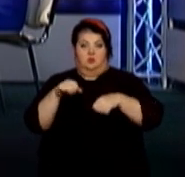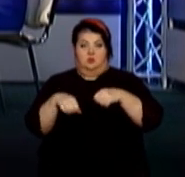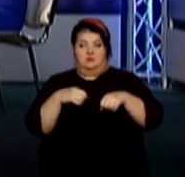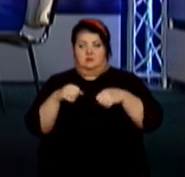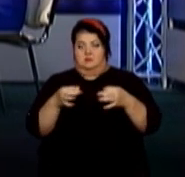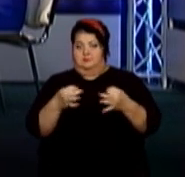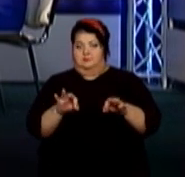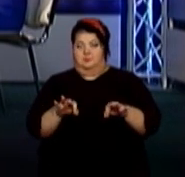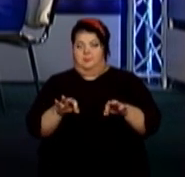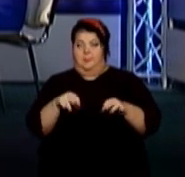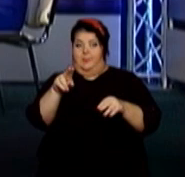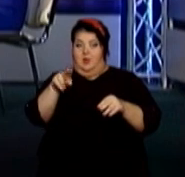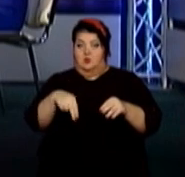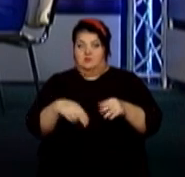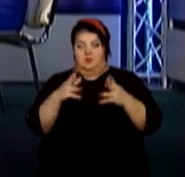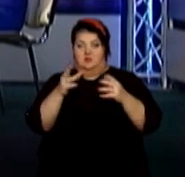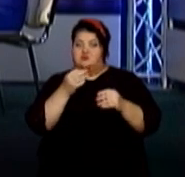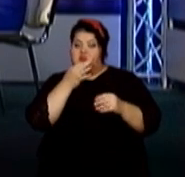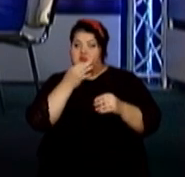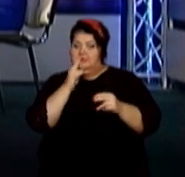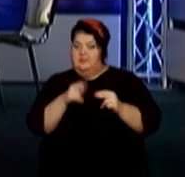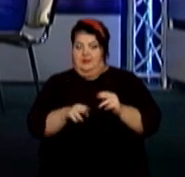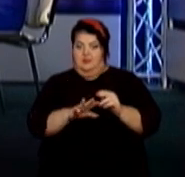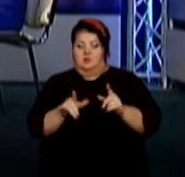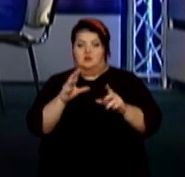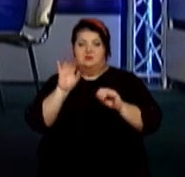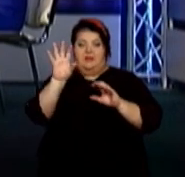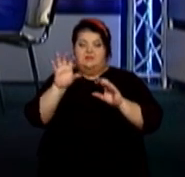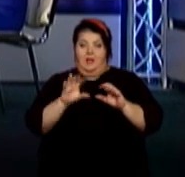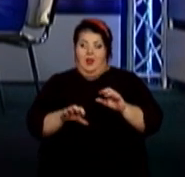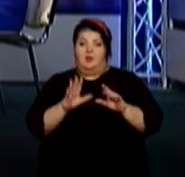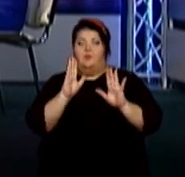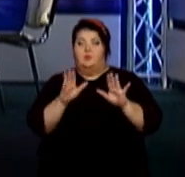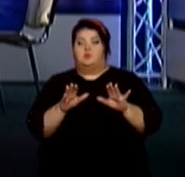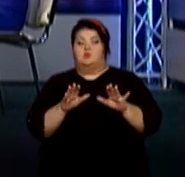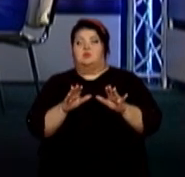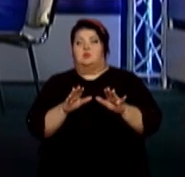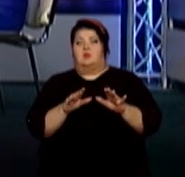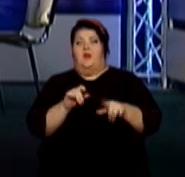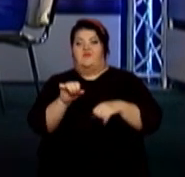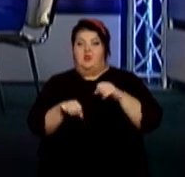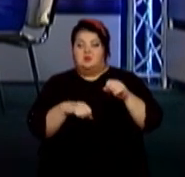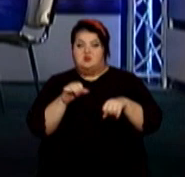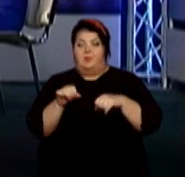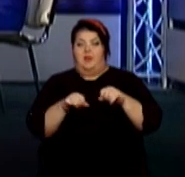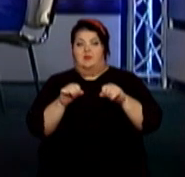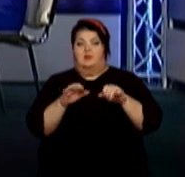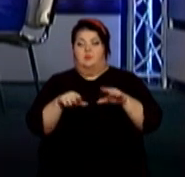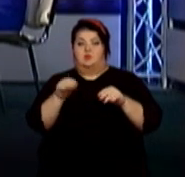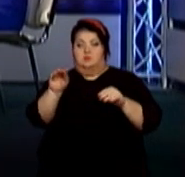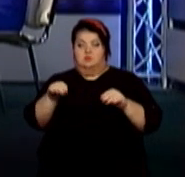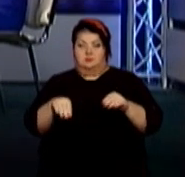можна рухатися. Ну, але розмітка по Ківчанській ще не закінчена. Там ще знаки будуть, додаткове встановлення, маркування, саме велосипед на всій